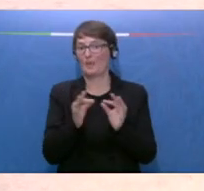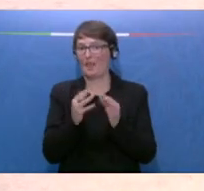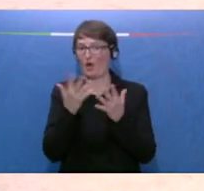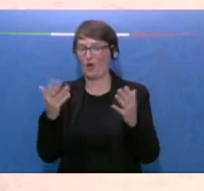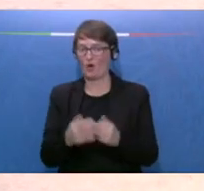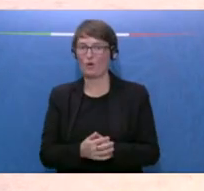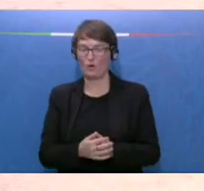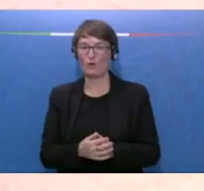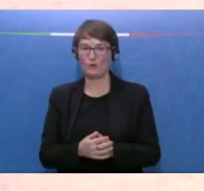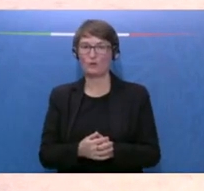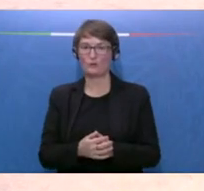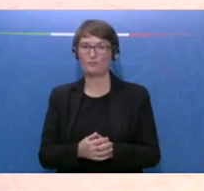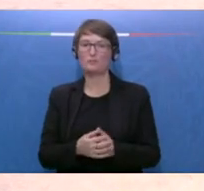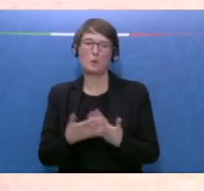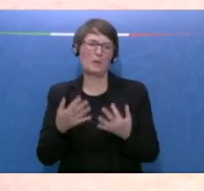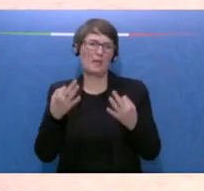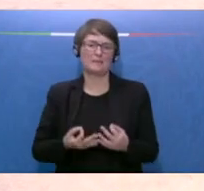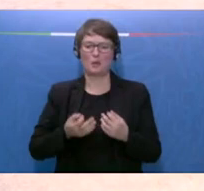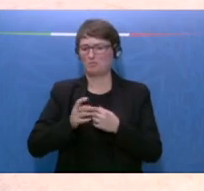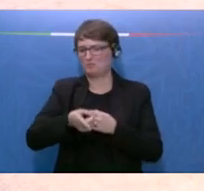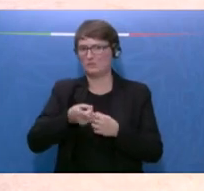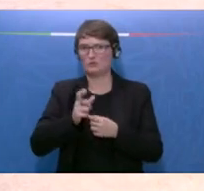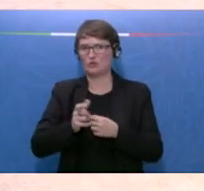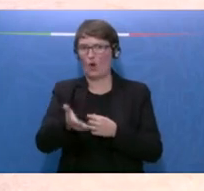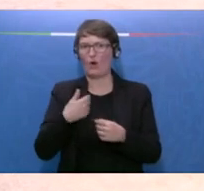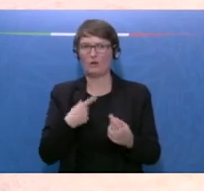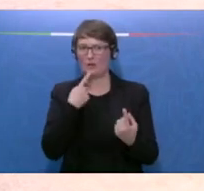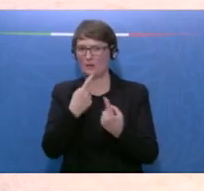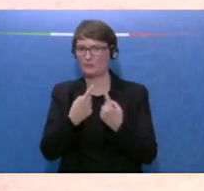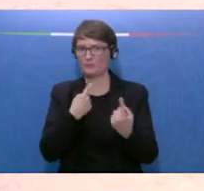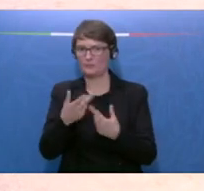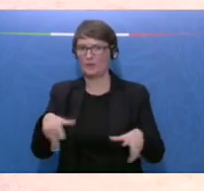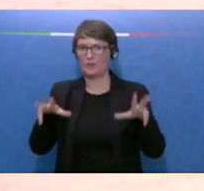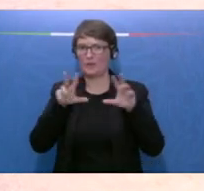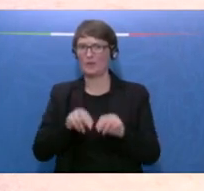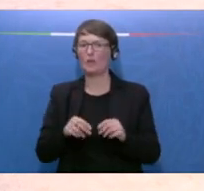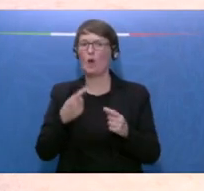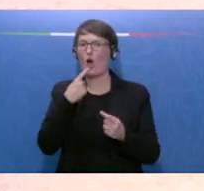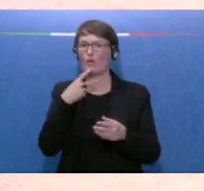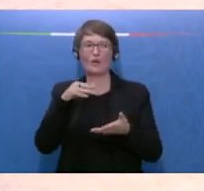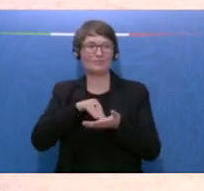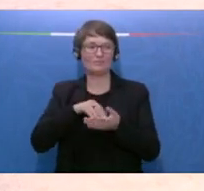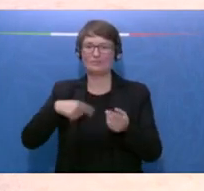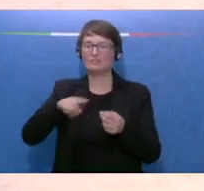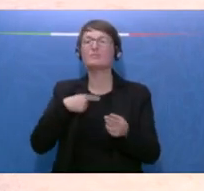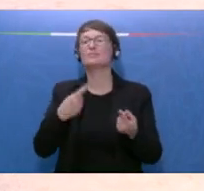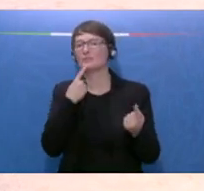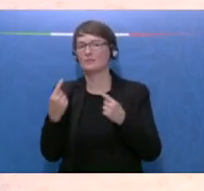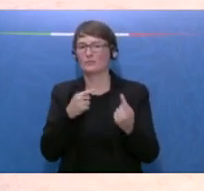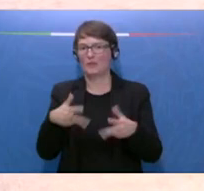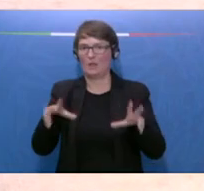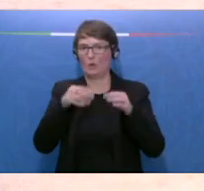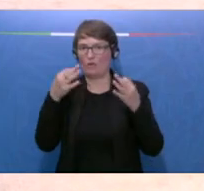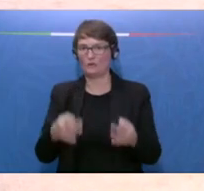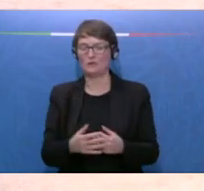il quindi ne parleremo nei prossimi giorni e con gli altri membri noi